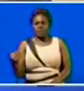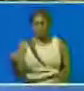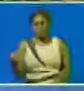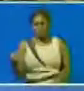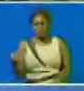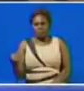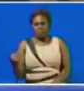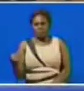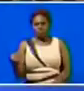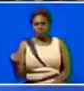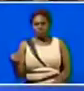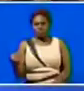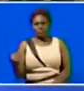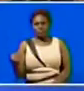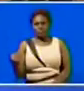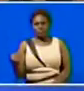nchini.